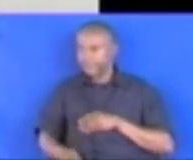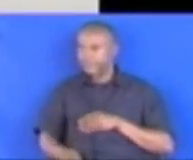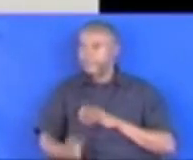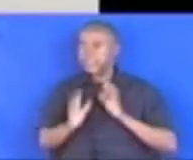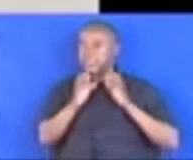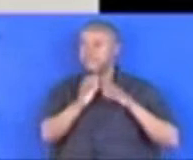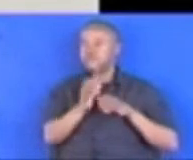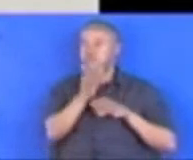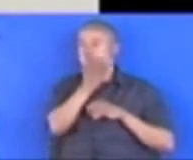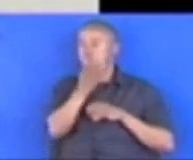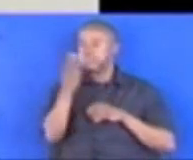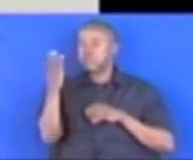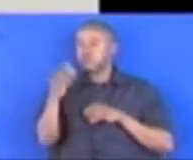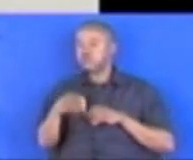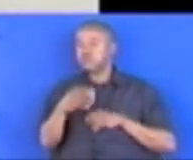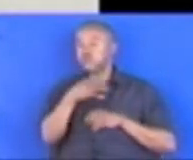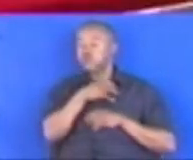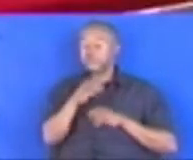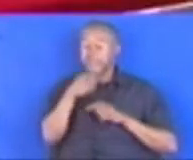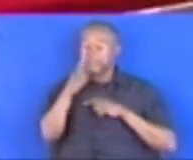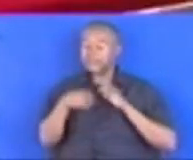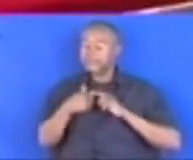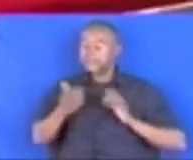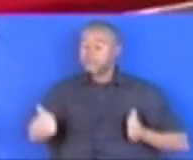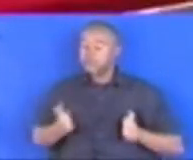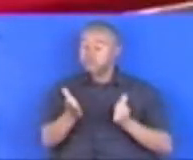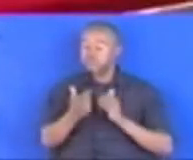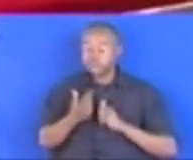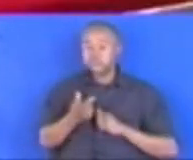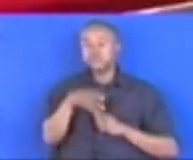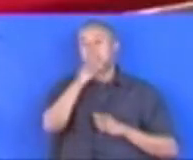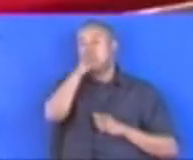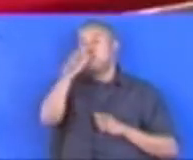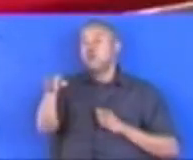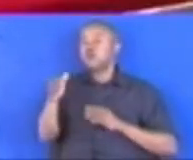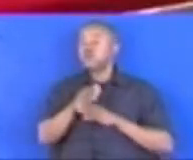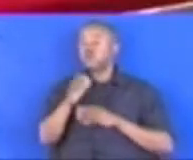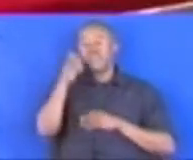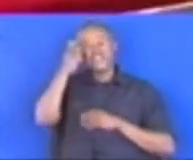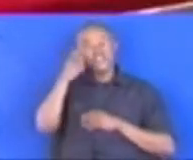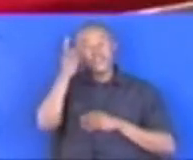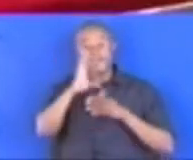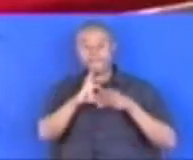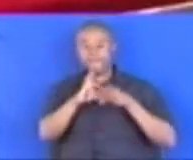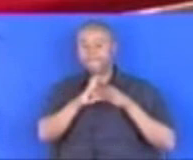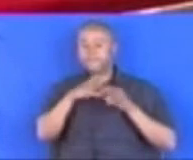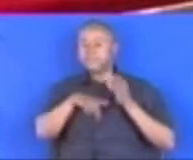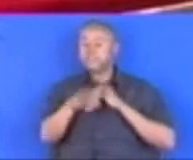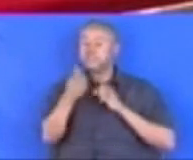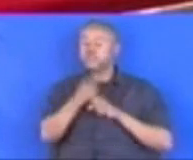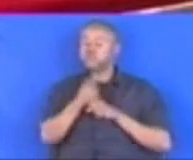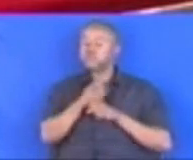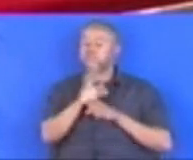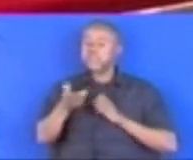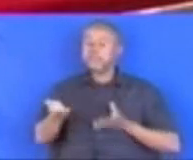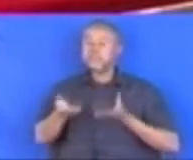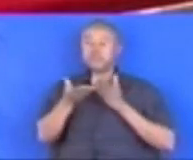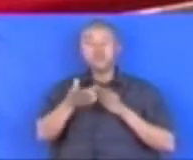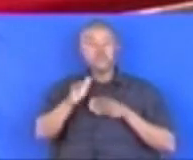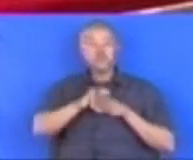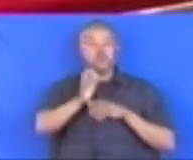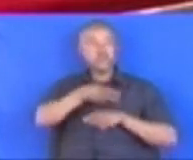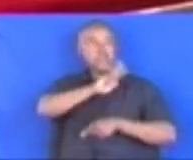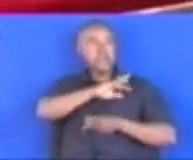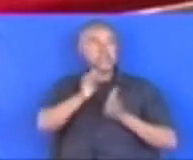232 imeelezwa. Wizara imeendelea kuhamasisha na kuelimisha wananchi kuhusu dhana ya kushiriki kwenye shughuli za maendeleo kwa kutumia